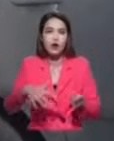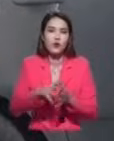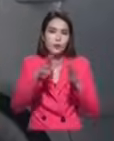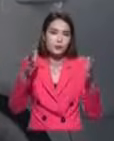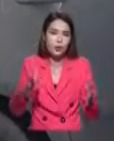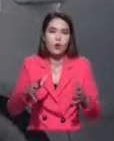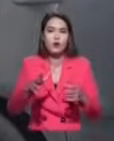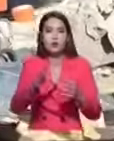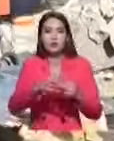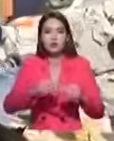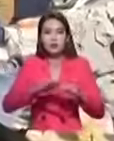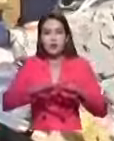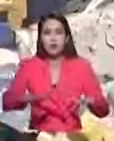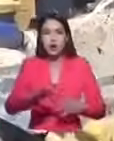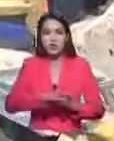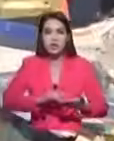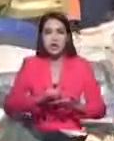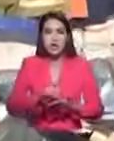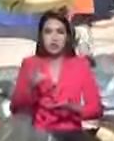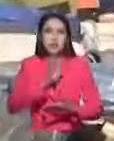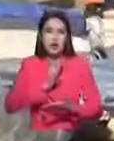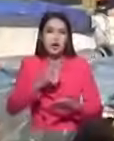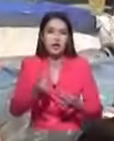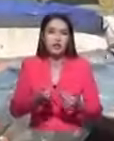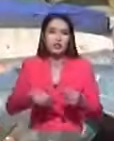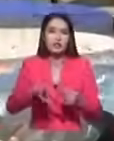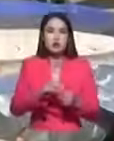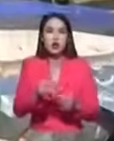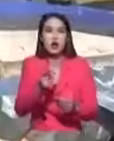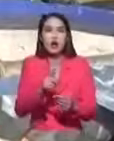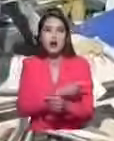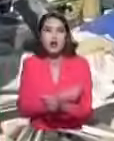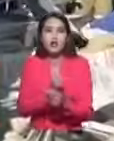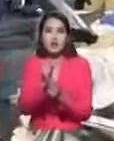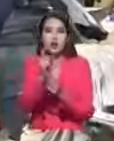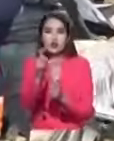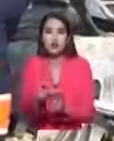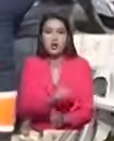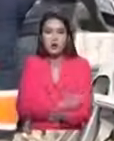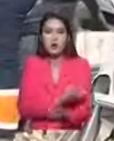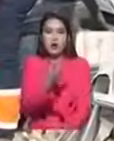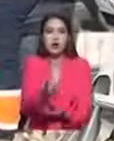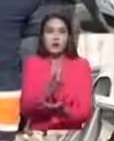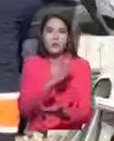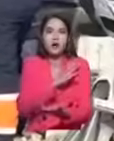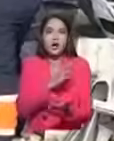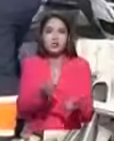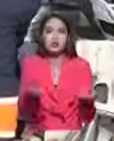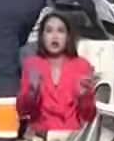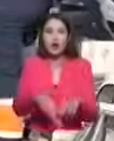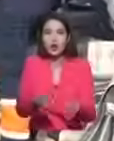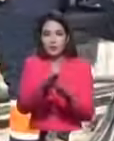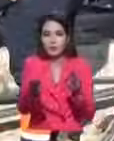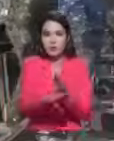площадью разрушения. С травмами различной степени тяжести госпитализировали 11 человек. После обеда под завалами оставалось еще